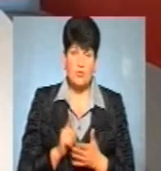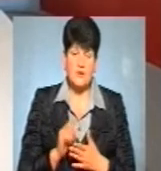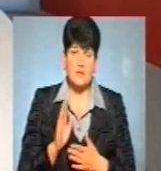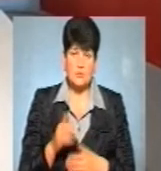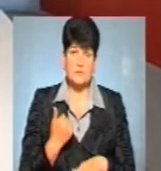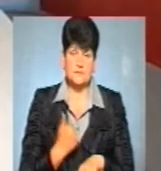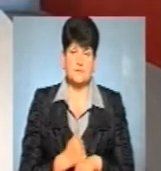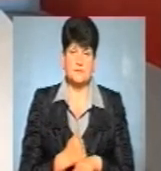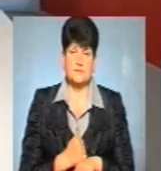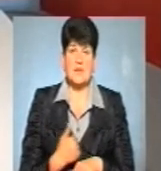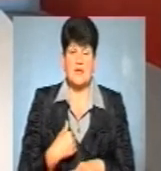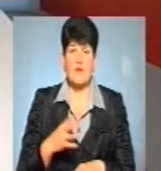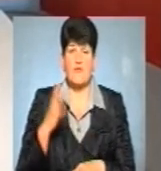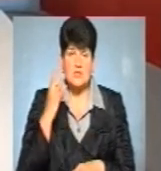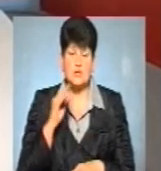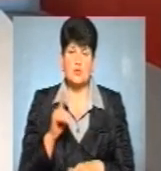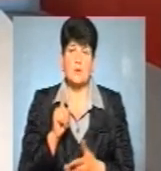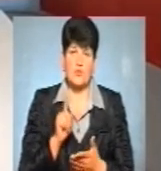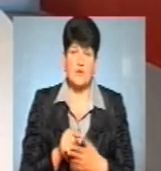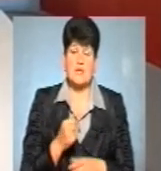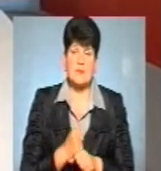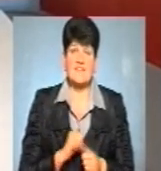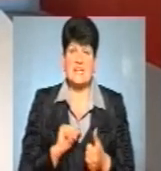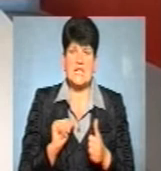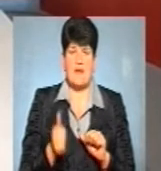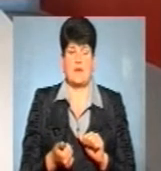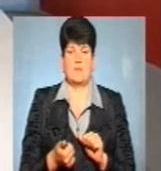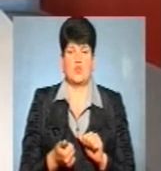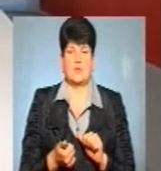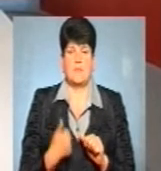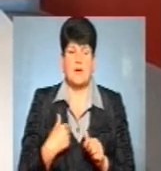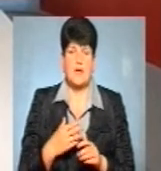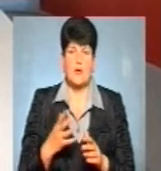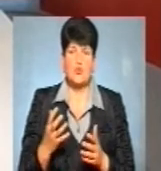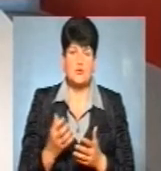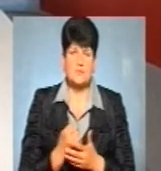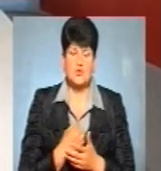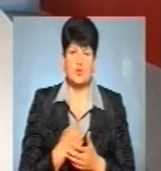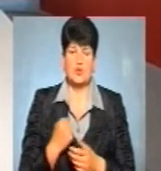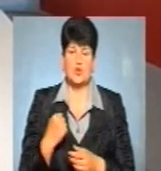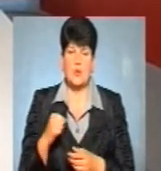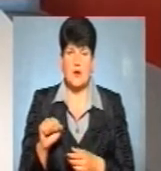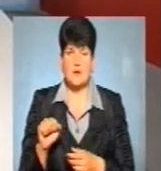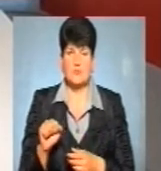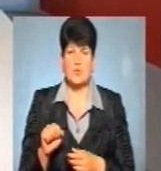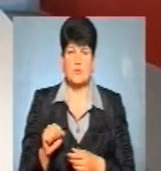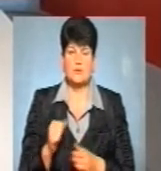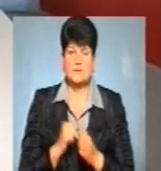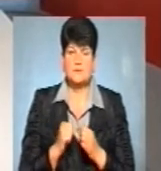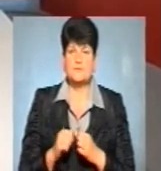превентивні. Я вважаю, що ми повинні працювати на випередження. Ми успішно долаємо раз за